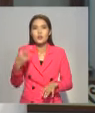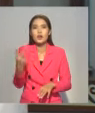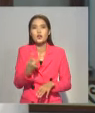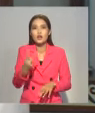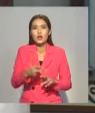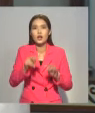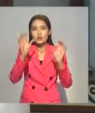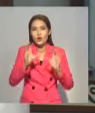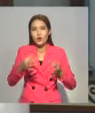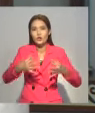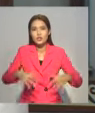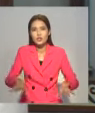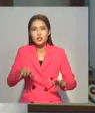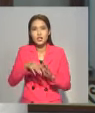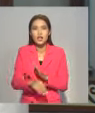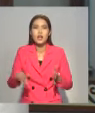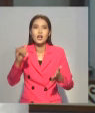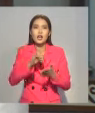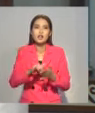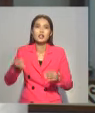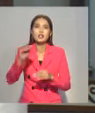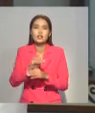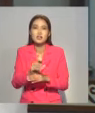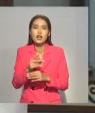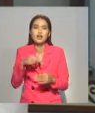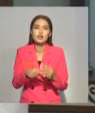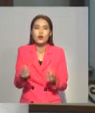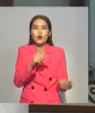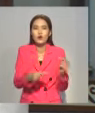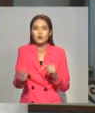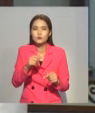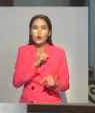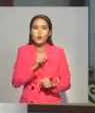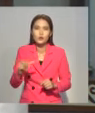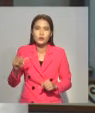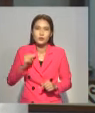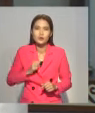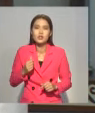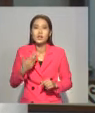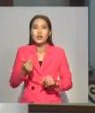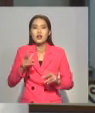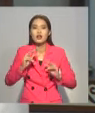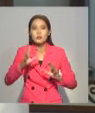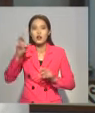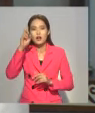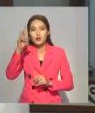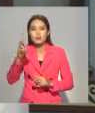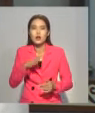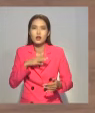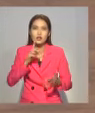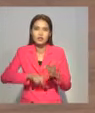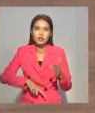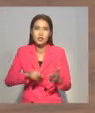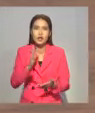осы конституция арқылы біз әлемдік деңгейдегі шынды тәуелсіз өзіміздің еркіндігіміз бар мемлекетін көрсететін